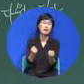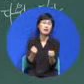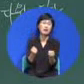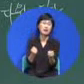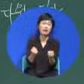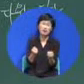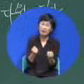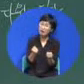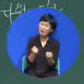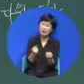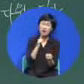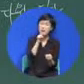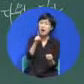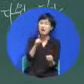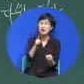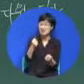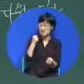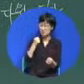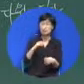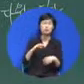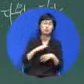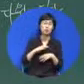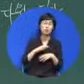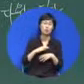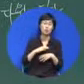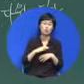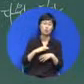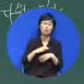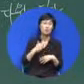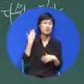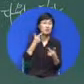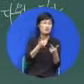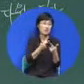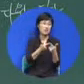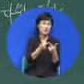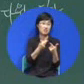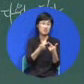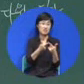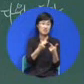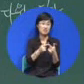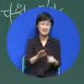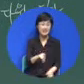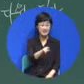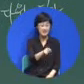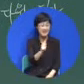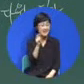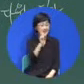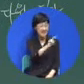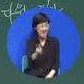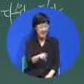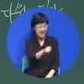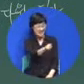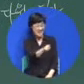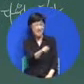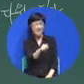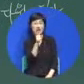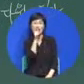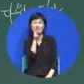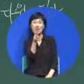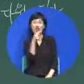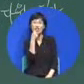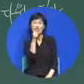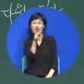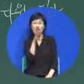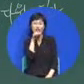참 무시무한다니까요. You cannot ignore the power of words. 새가 만발을 빠질 죽으놈이라 무슨 말 못